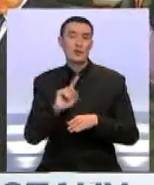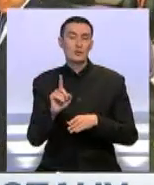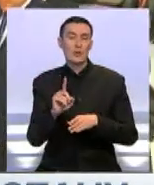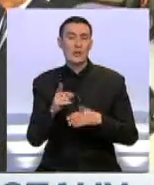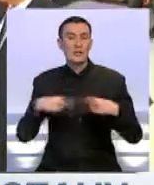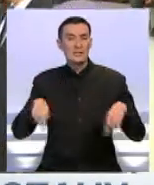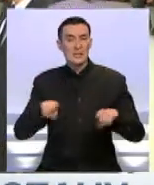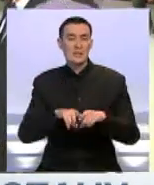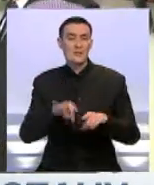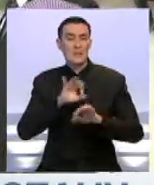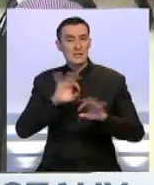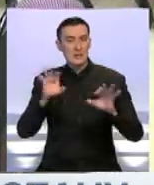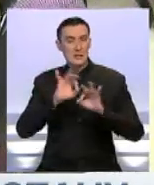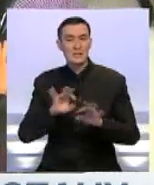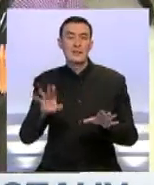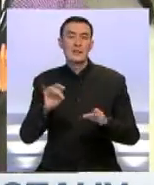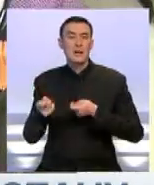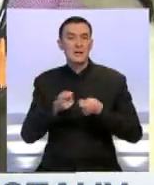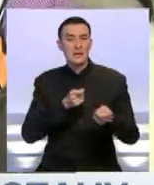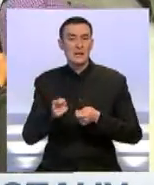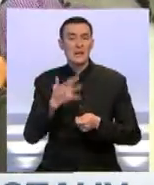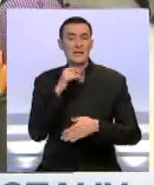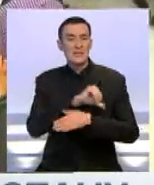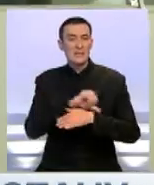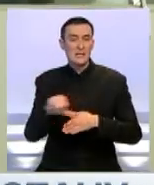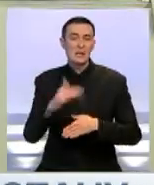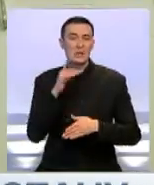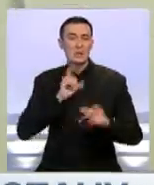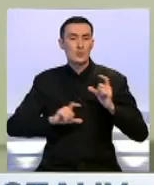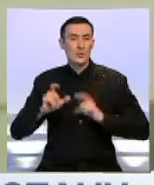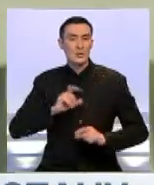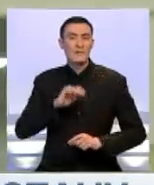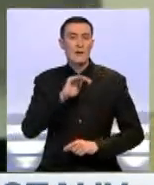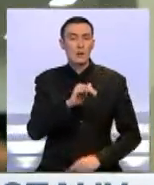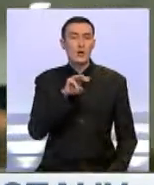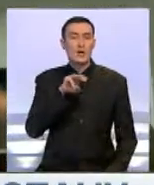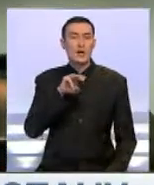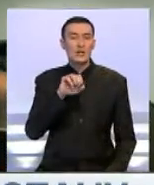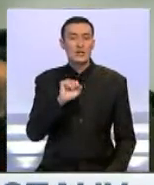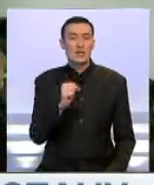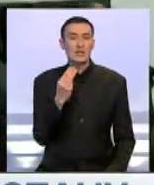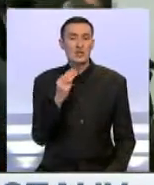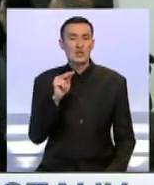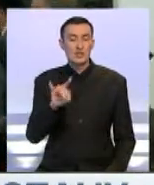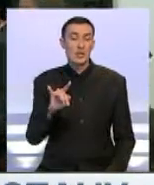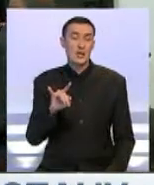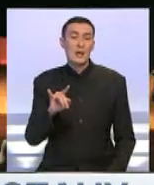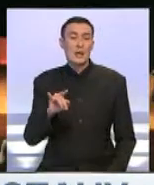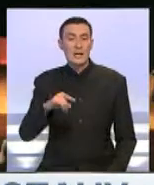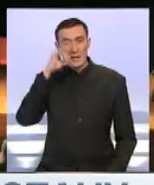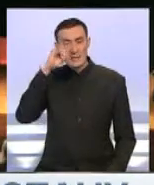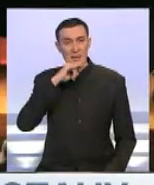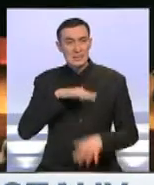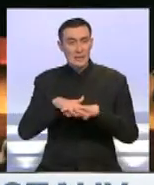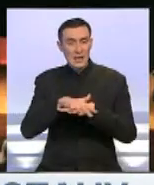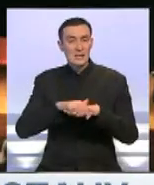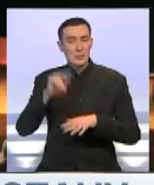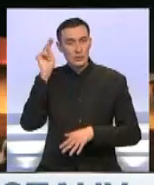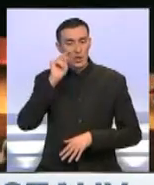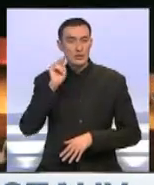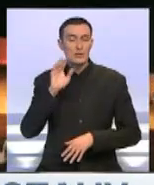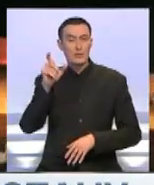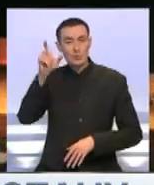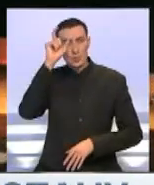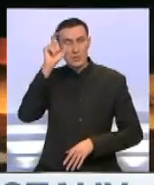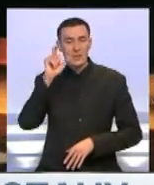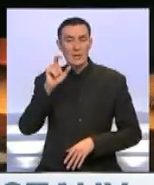отметил один из организаторов, координатор иностранных студентов Фарук Ташчи. Казахстанцы, обучающиеся в